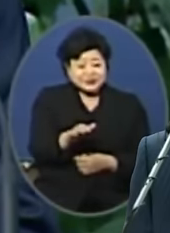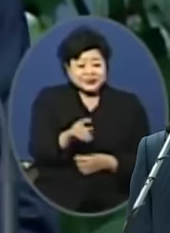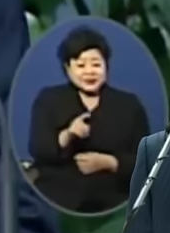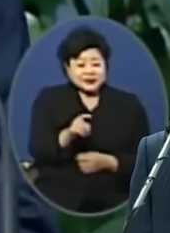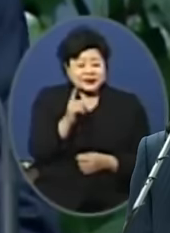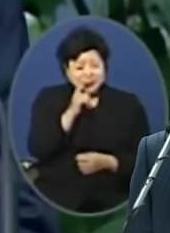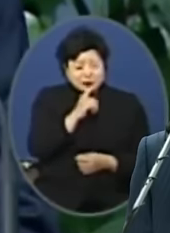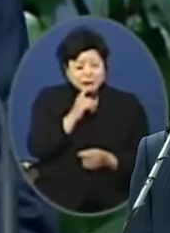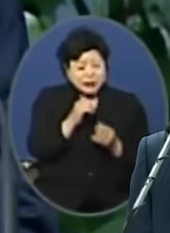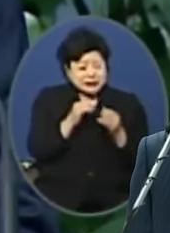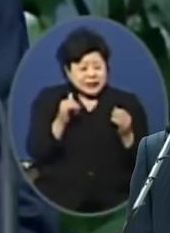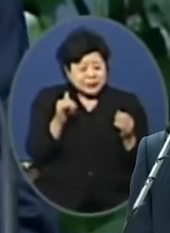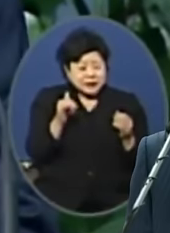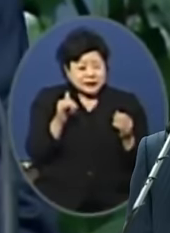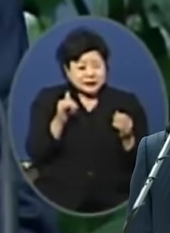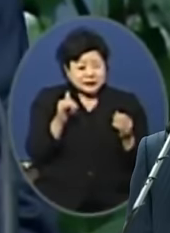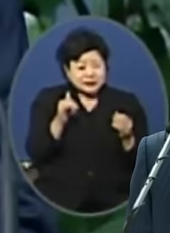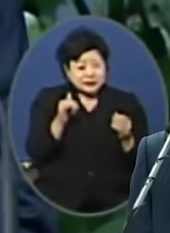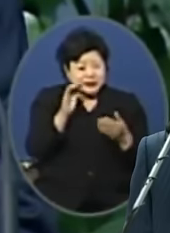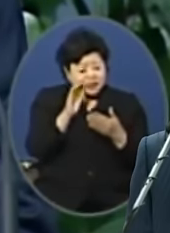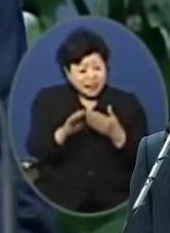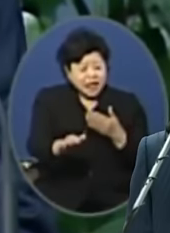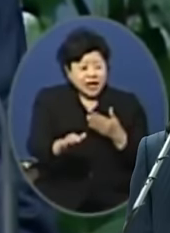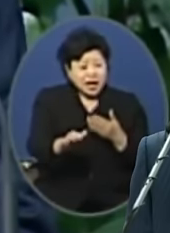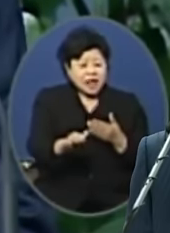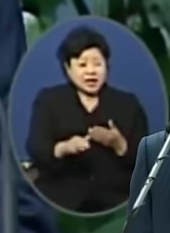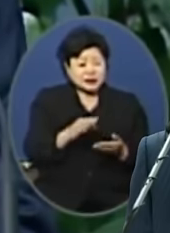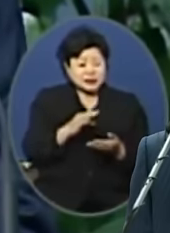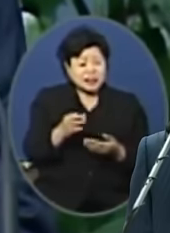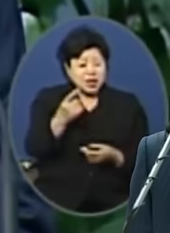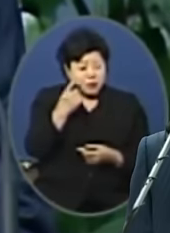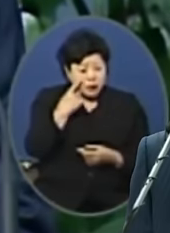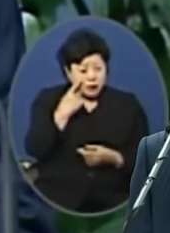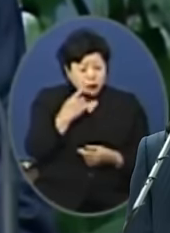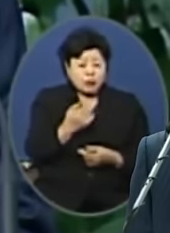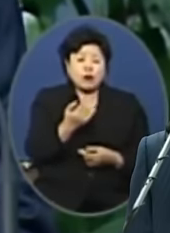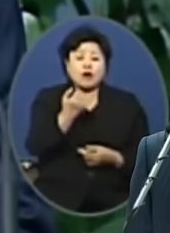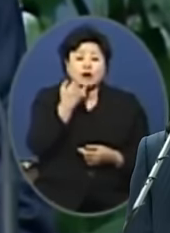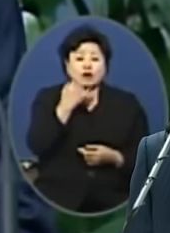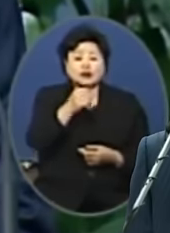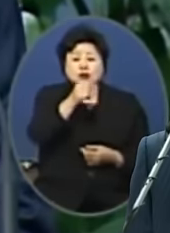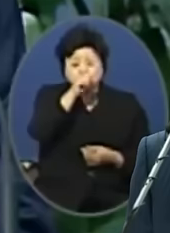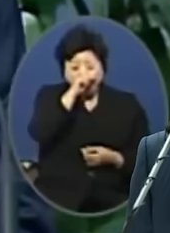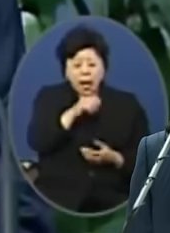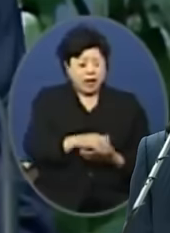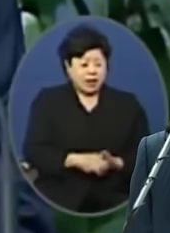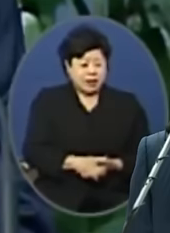그 나쁘다고 말한 사람을 나중에 사용해보면 참으로 좋을 때가 많습니다.